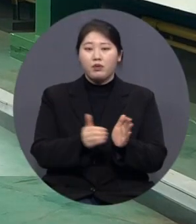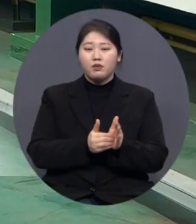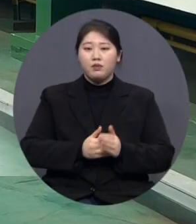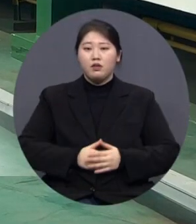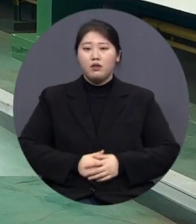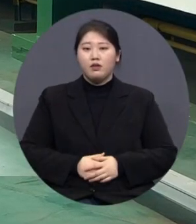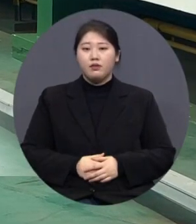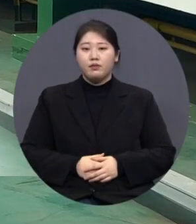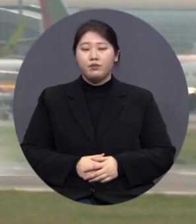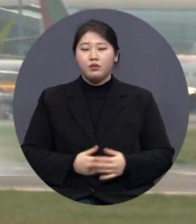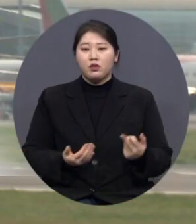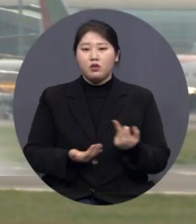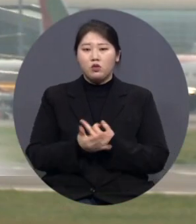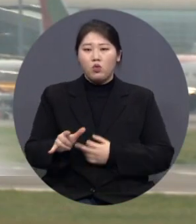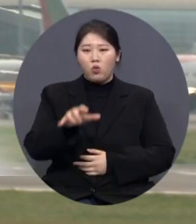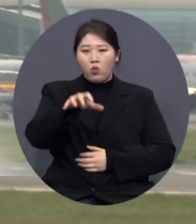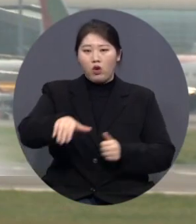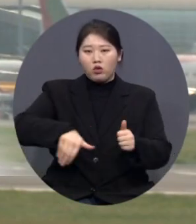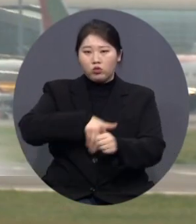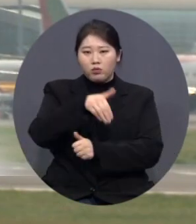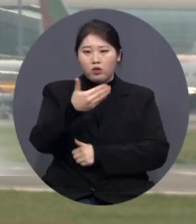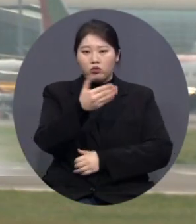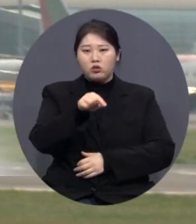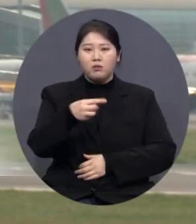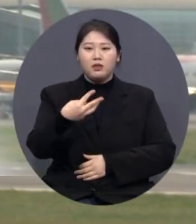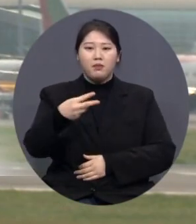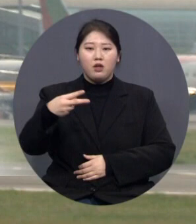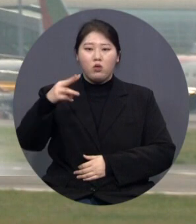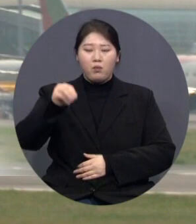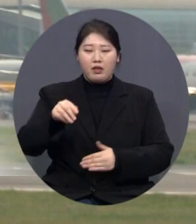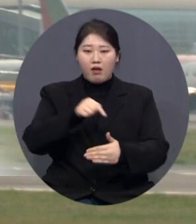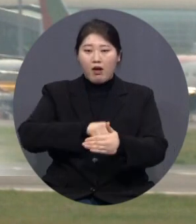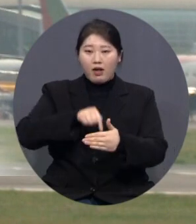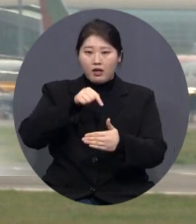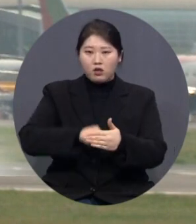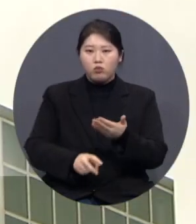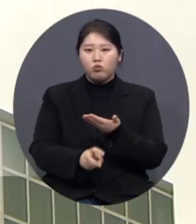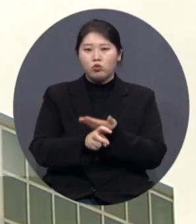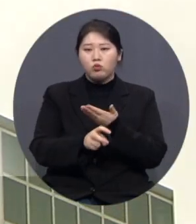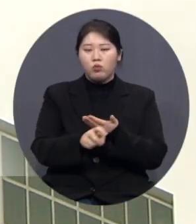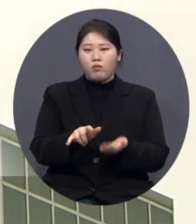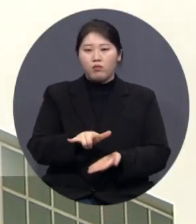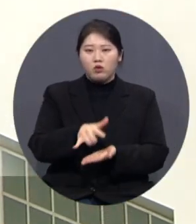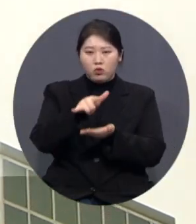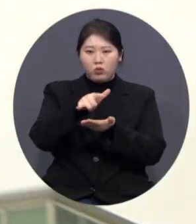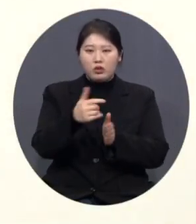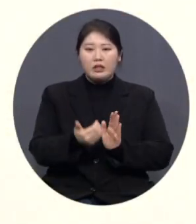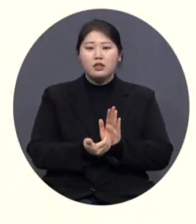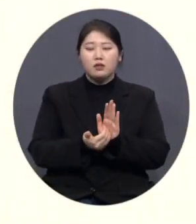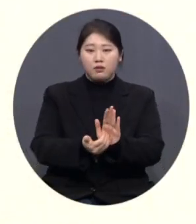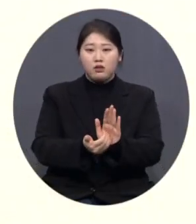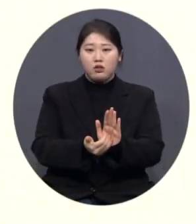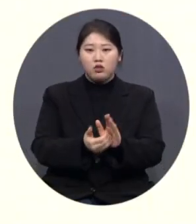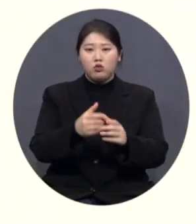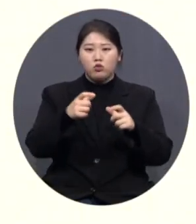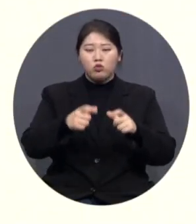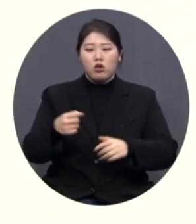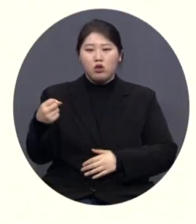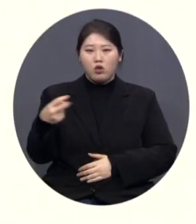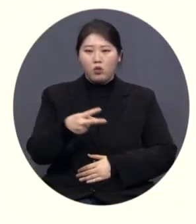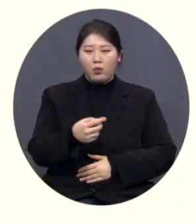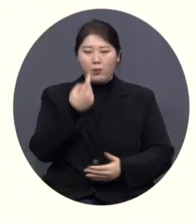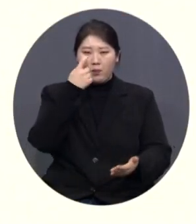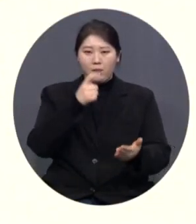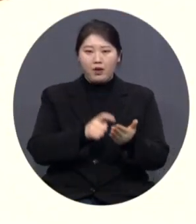처분했습니다 제주 공항인근 9.3km 이내는 불법 드론비행 금지 구역으로 드론을 비행하다